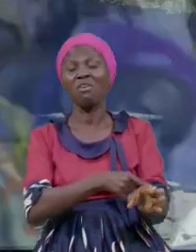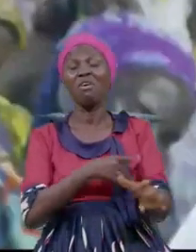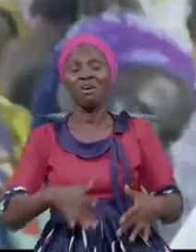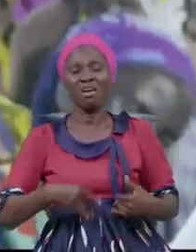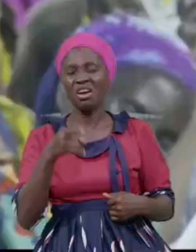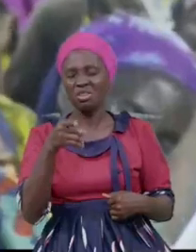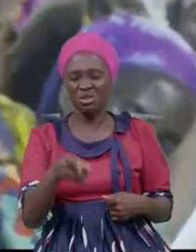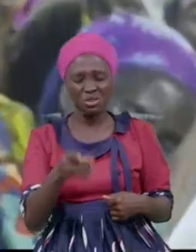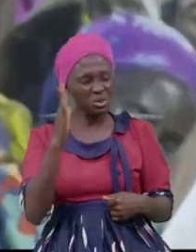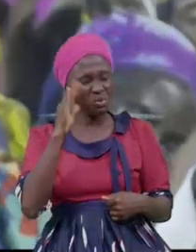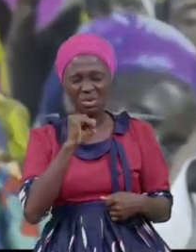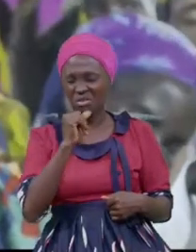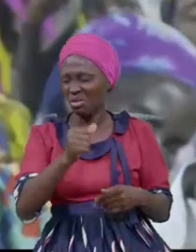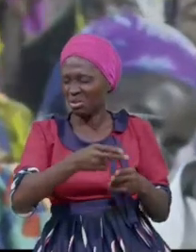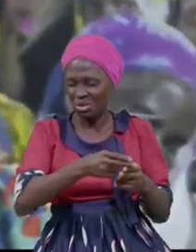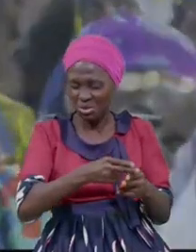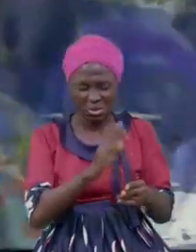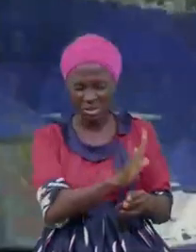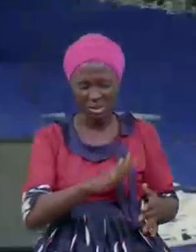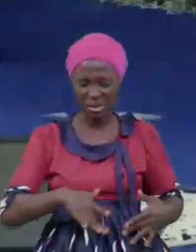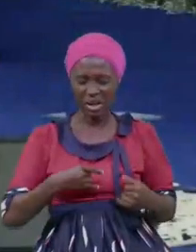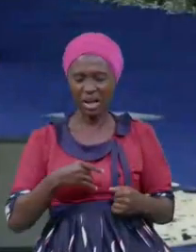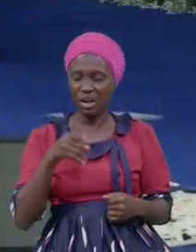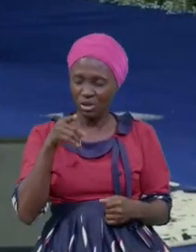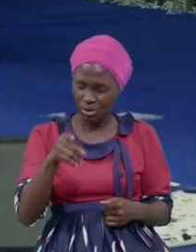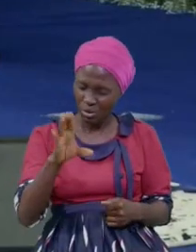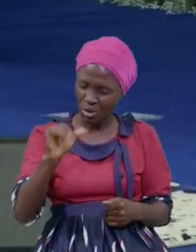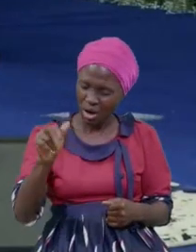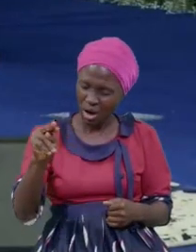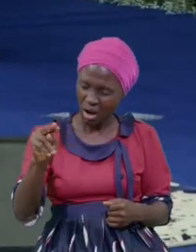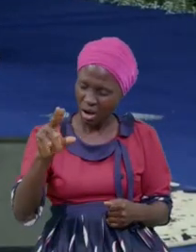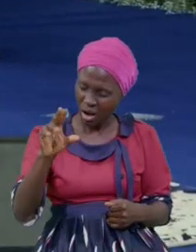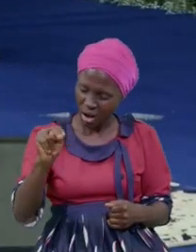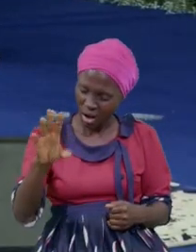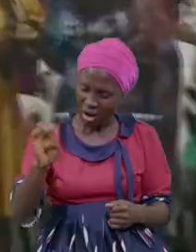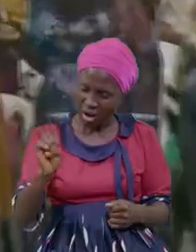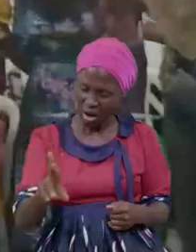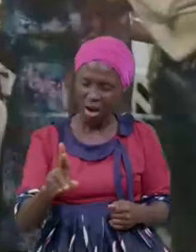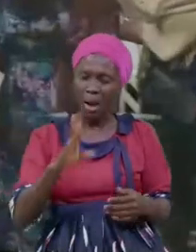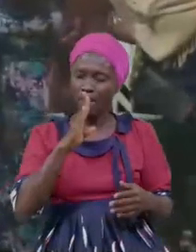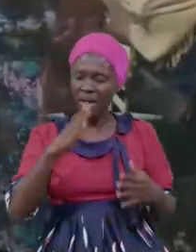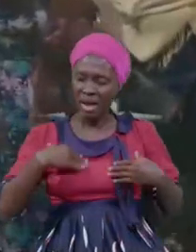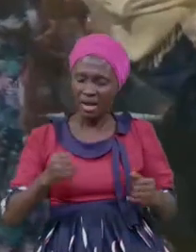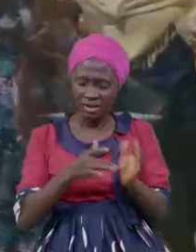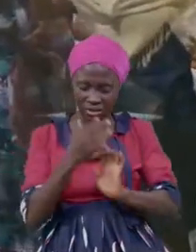la longue vie. Cancer, sois guéri au nom de Jésus.